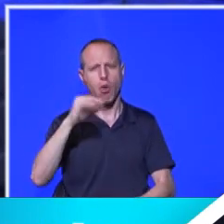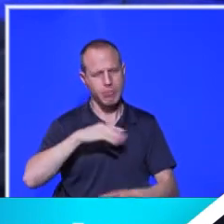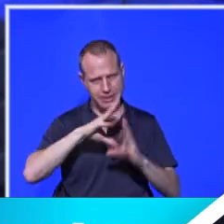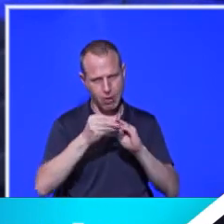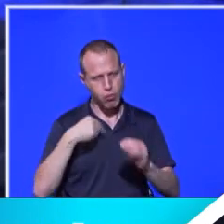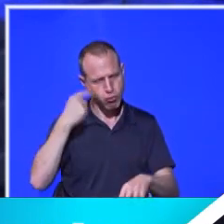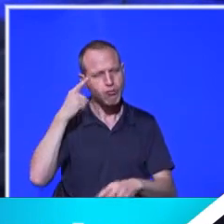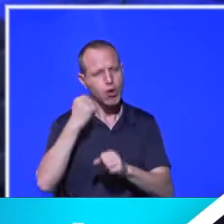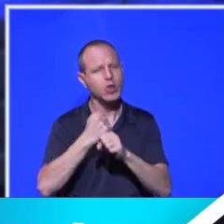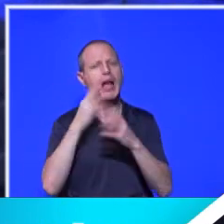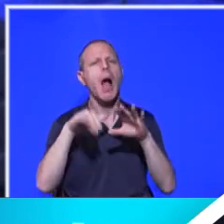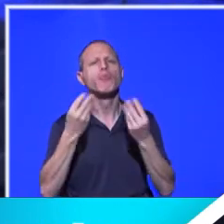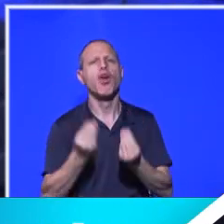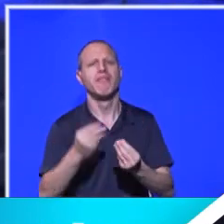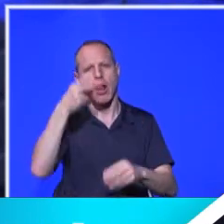חושב שזה עושה גם טוב לליכוד.